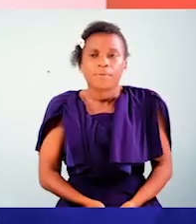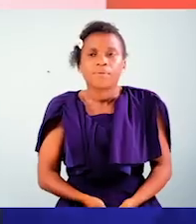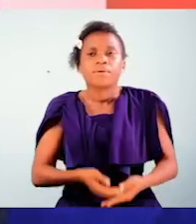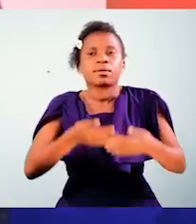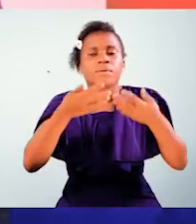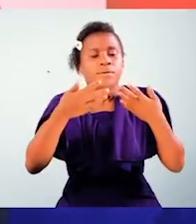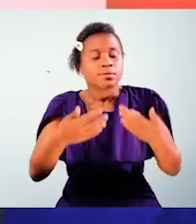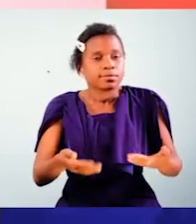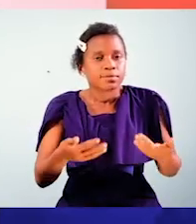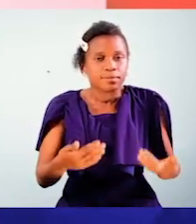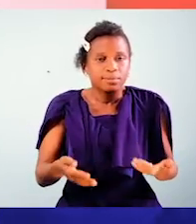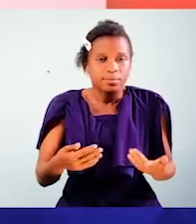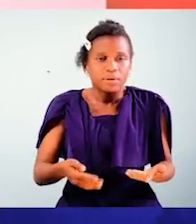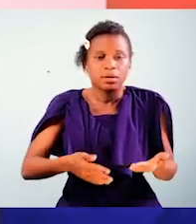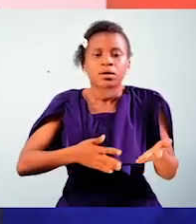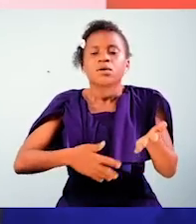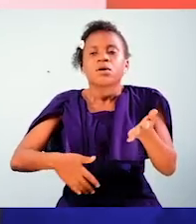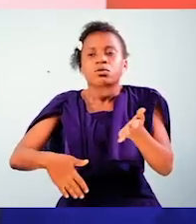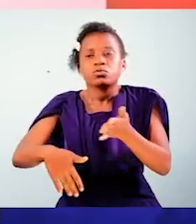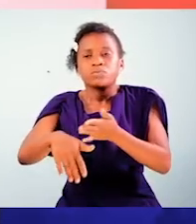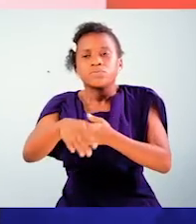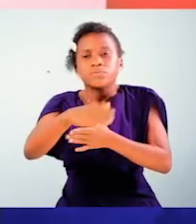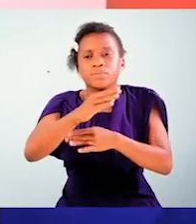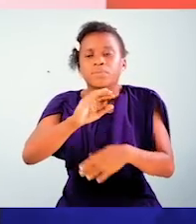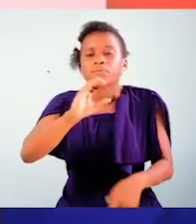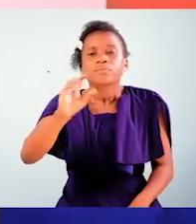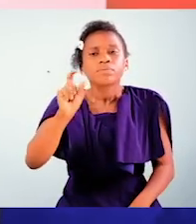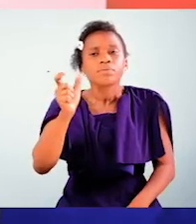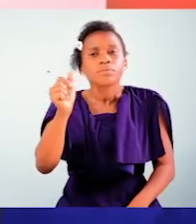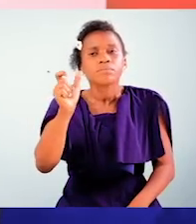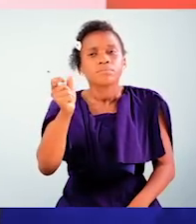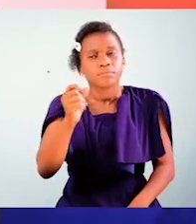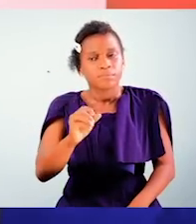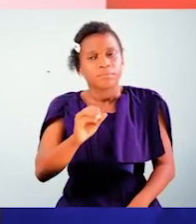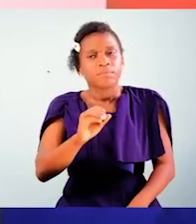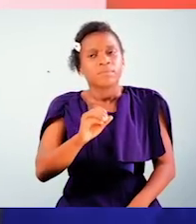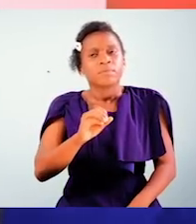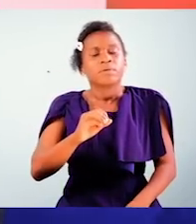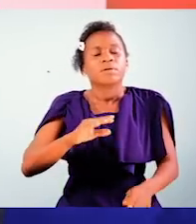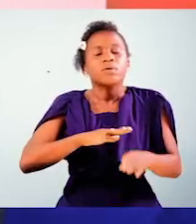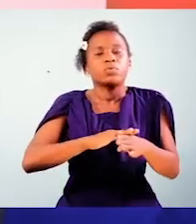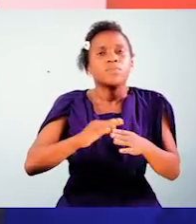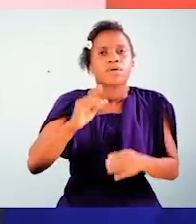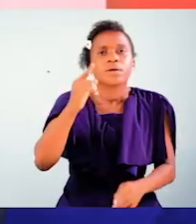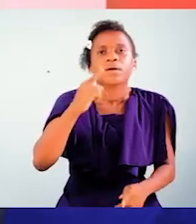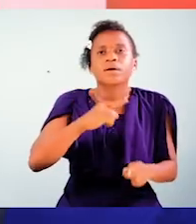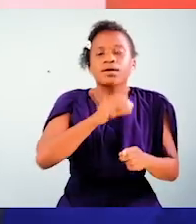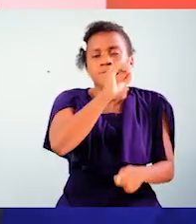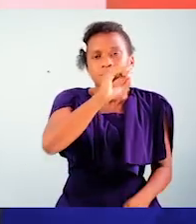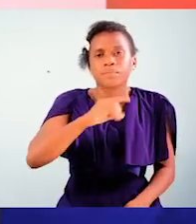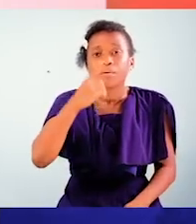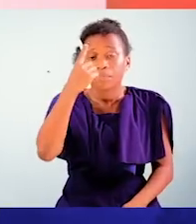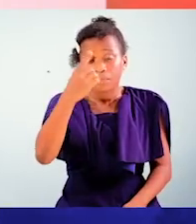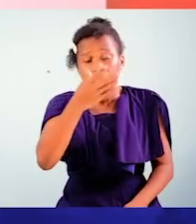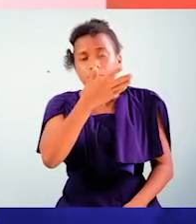Sasa kwa napitia pahala wanasema CAG anatumia takriban 1% ya bajeti